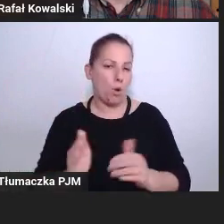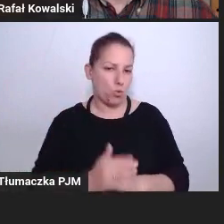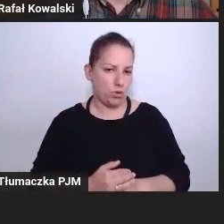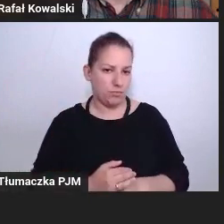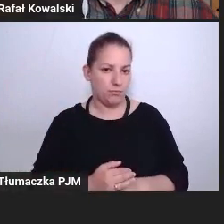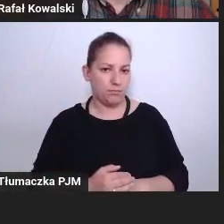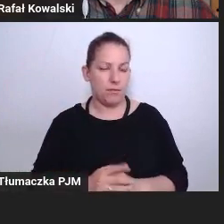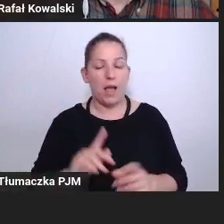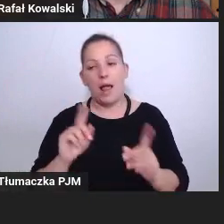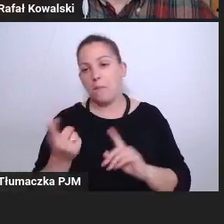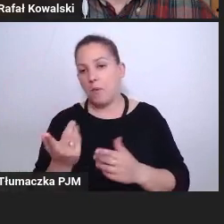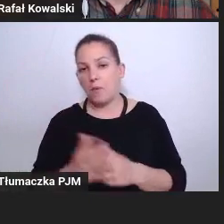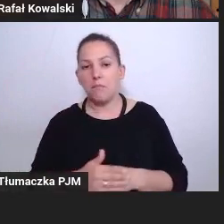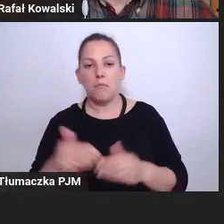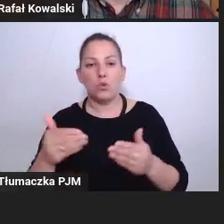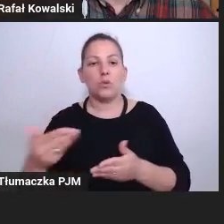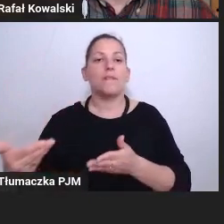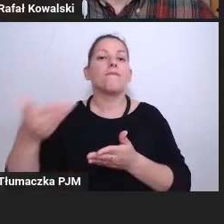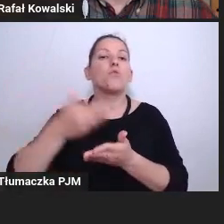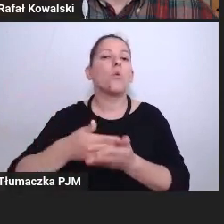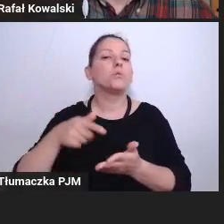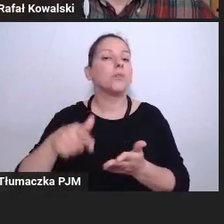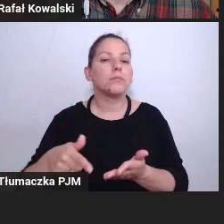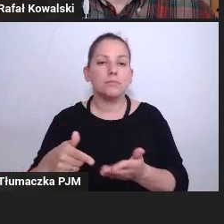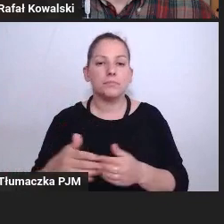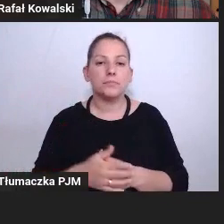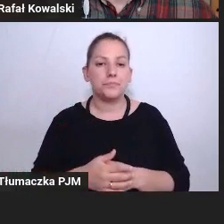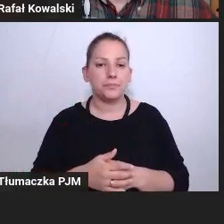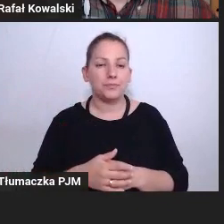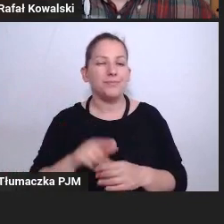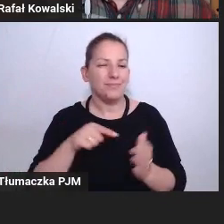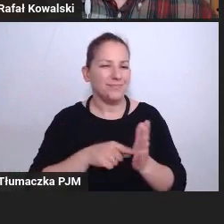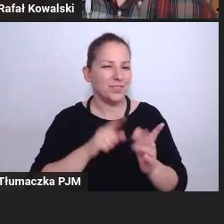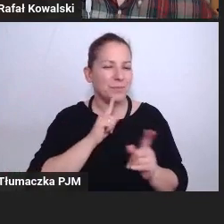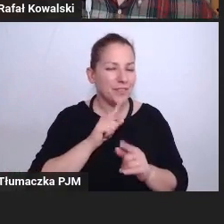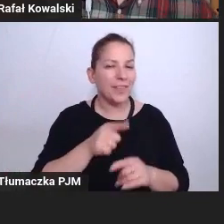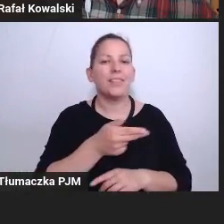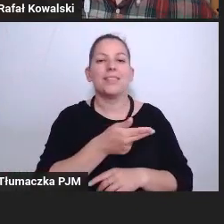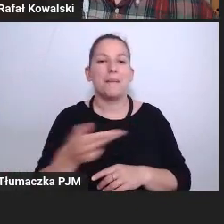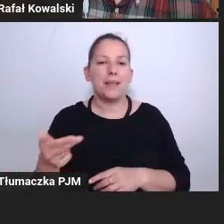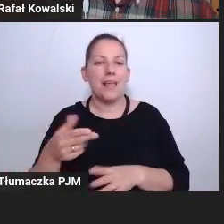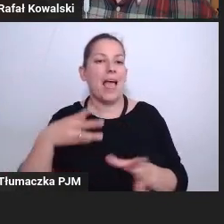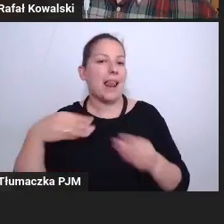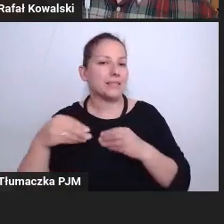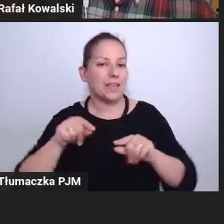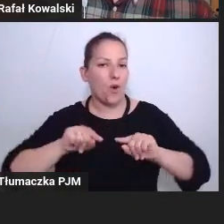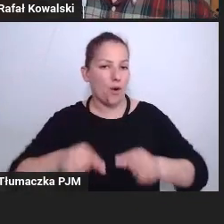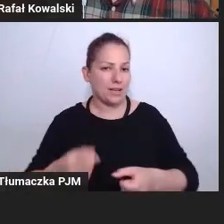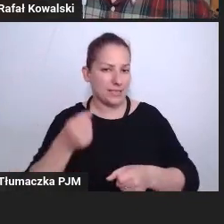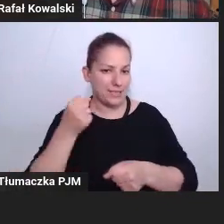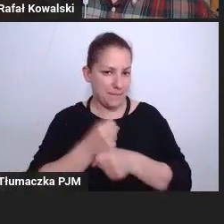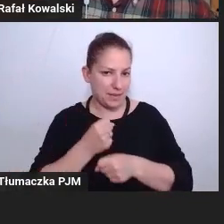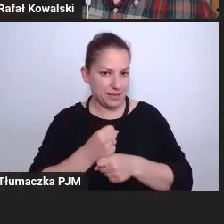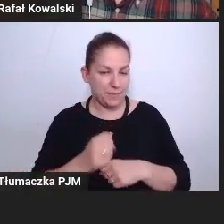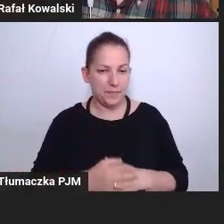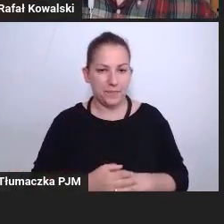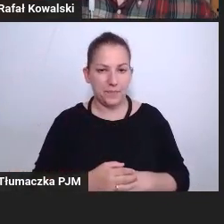Czy chociażby może nam złożyć wniosek, o którym rozmawialiśmy, dotyczący elastycznej organizacji